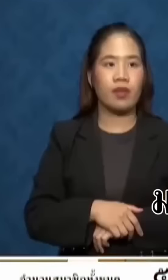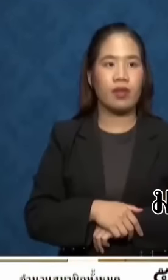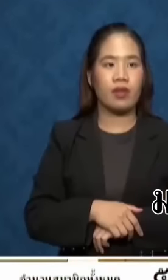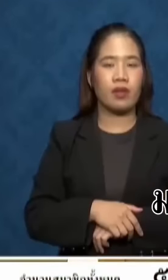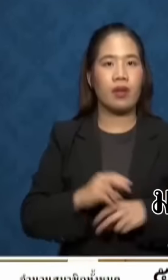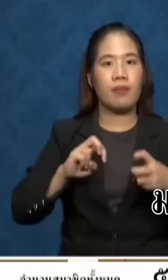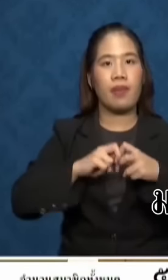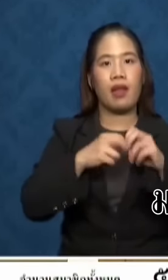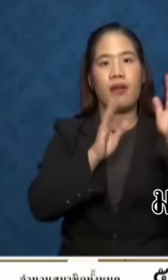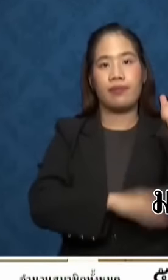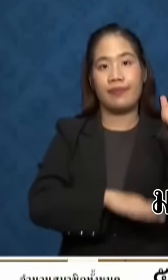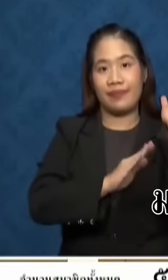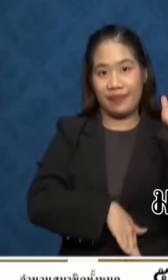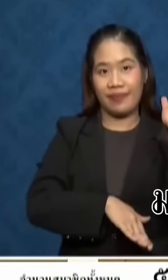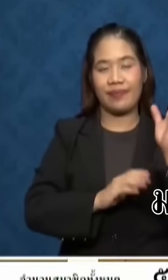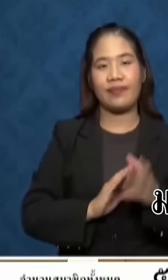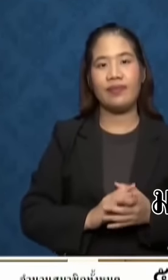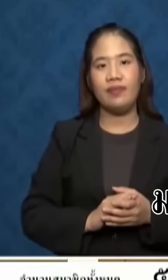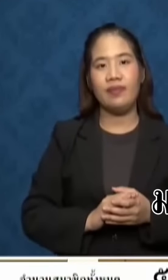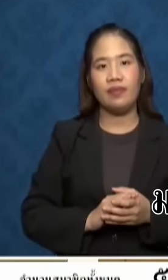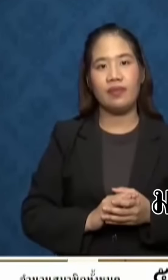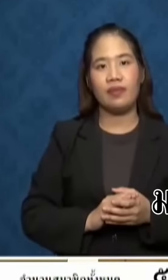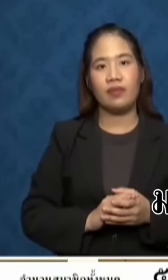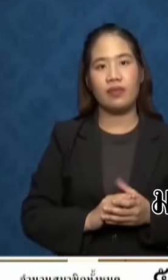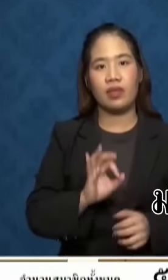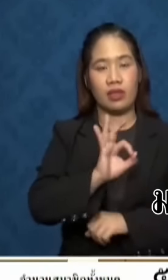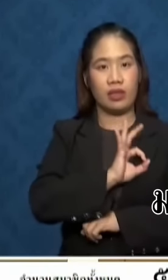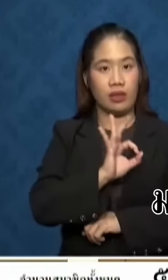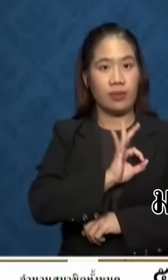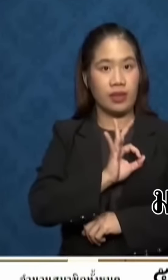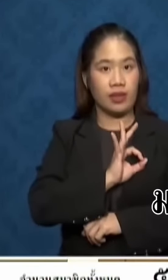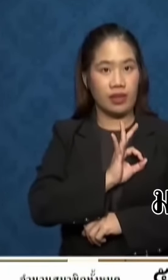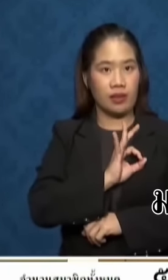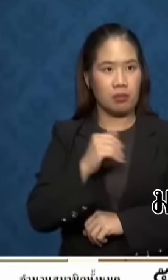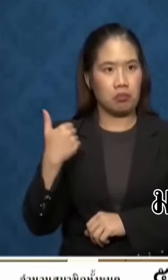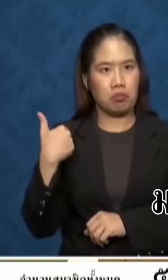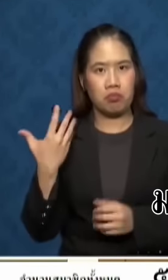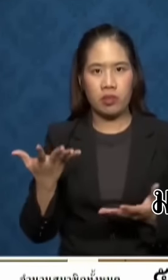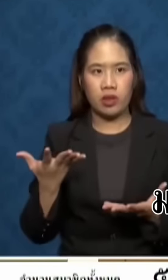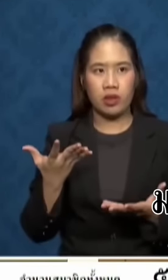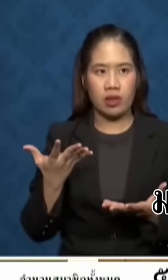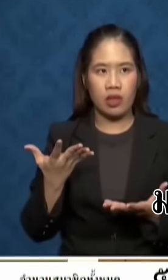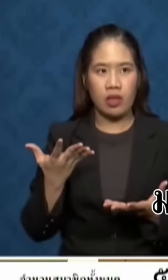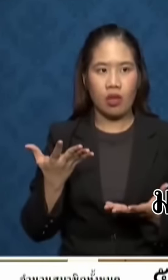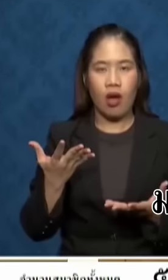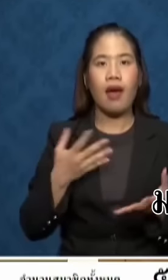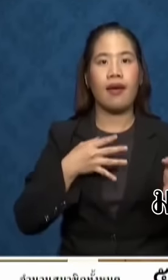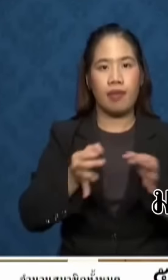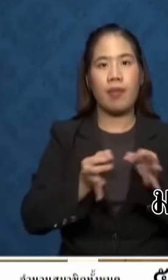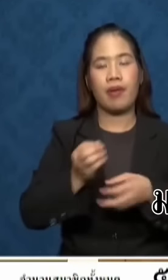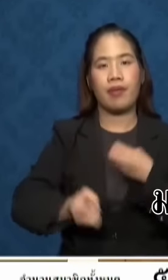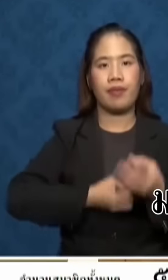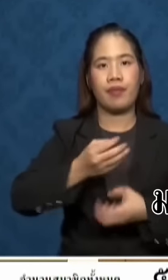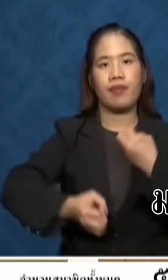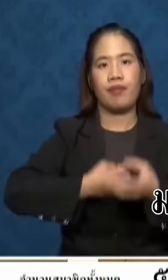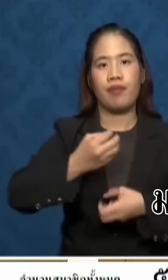เลปหาภากใต como eschicซึเปอดีต basicsัศภท็ได้อภิปรายไปพอสมควร